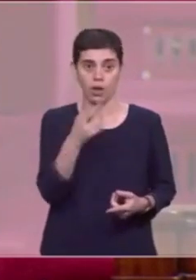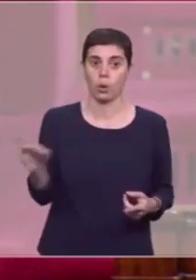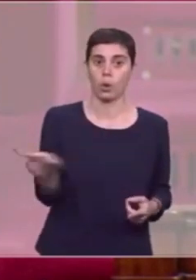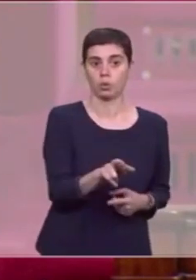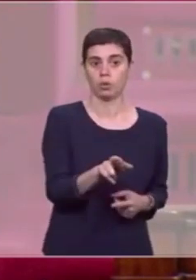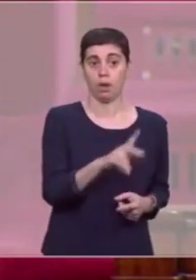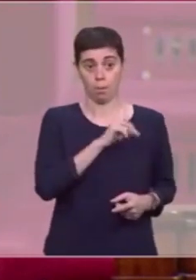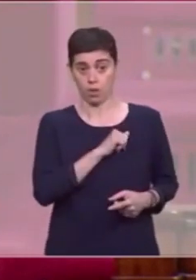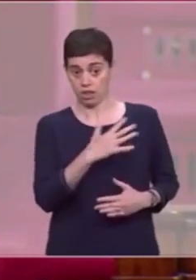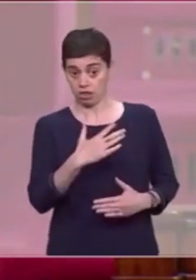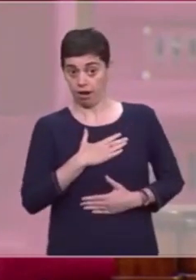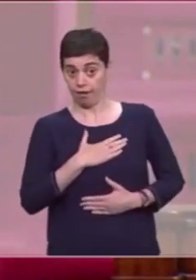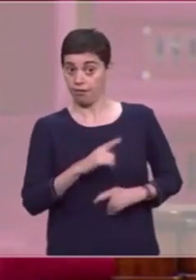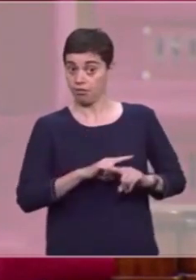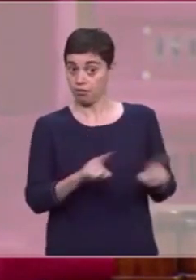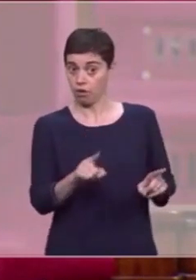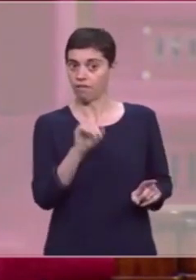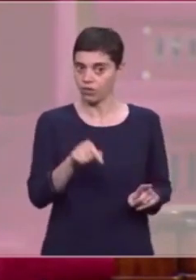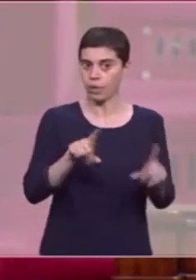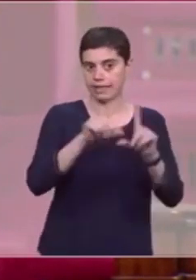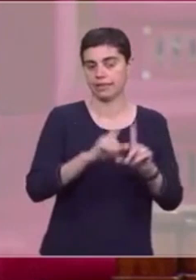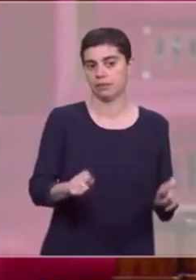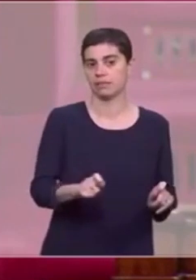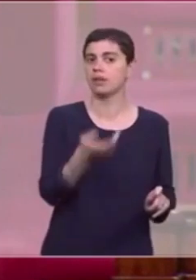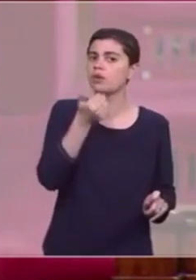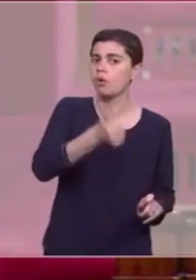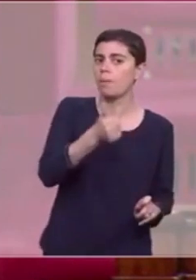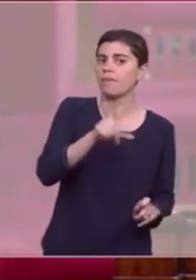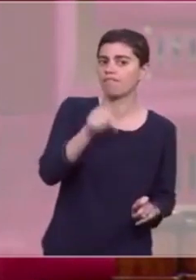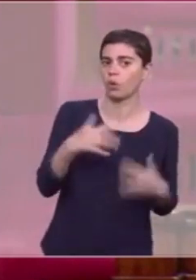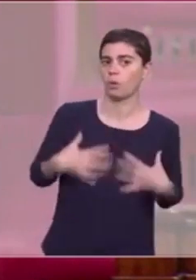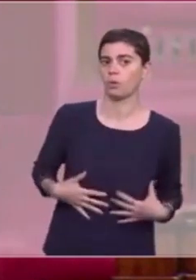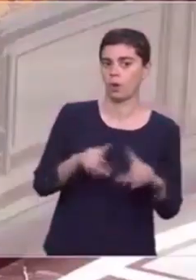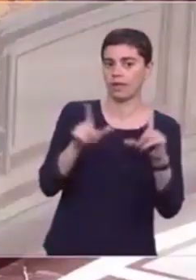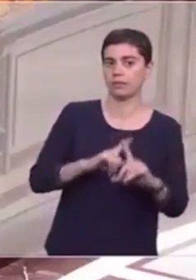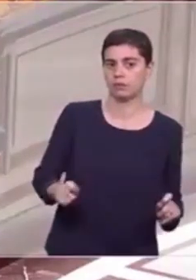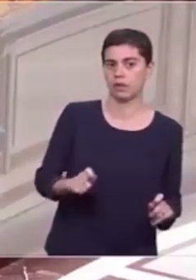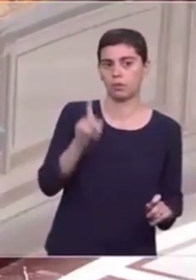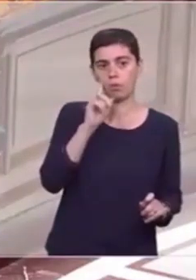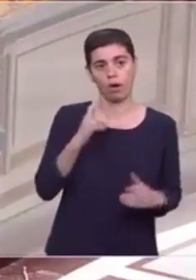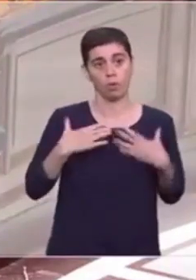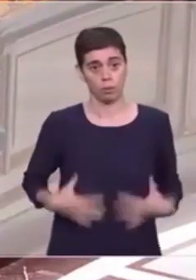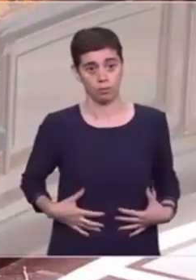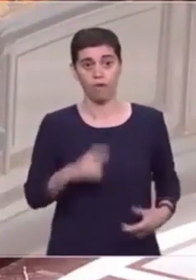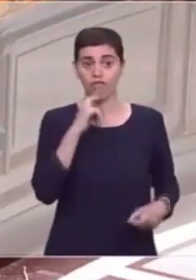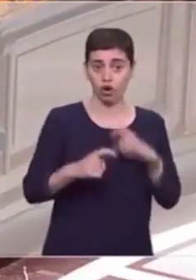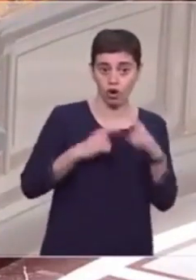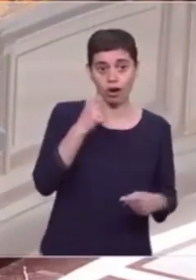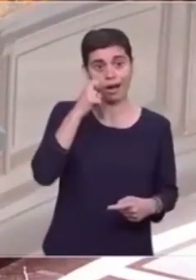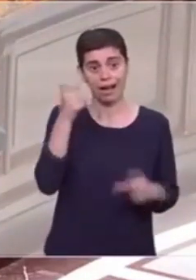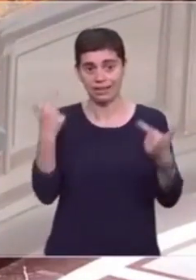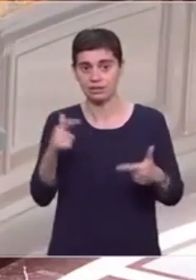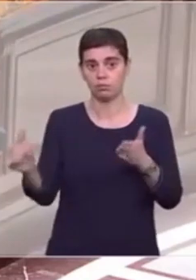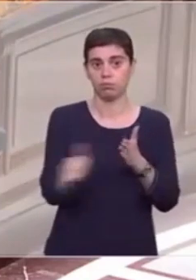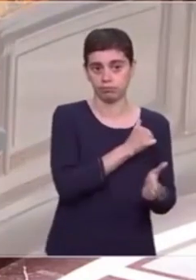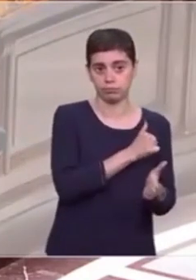être respectée. Et pour cela, elle doit être respectable en étant débarrassée de ces éléments violents, racistes et anti-républicains. Une police a de l'autorité